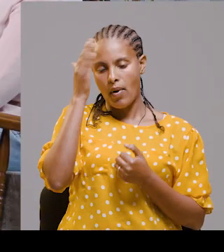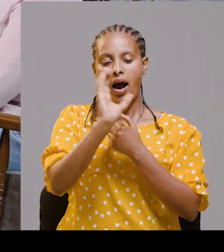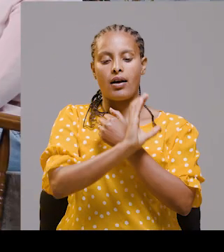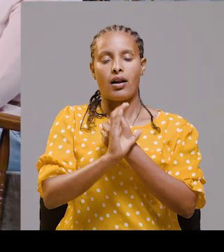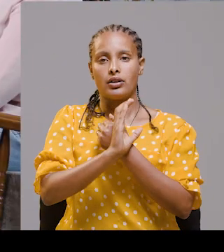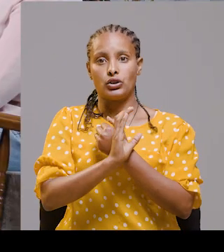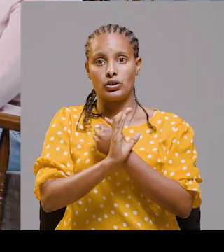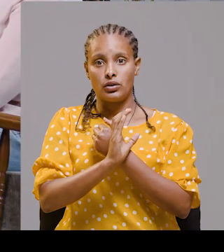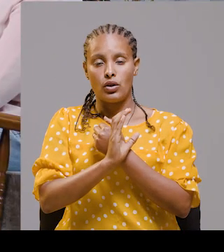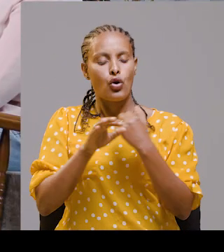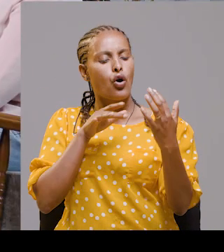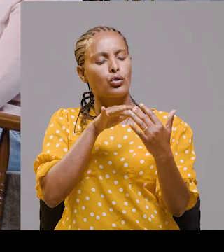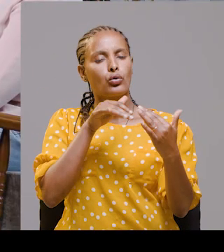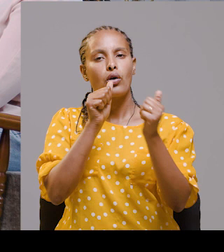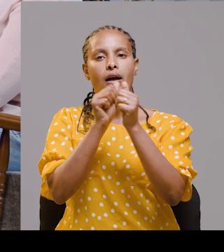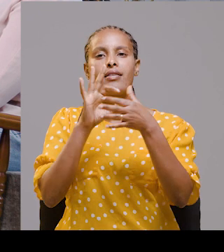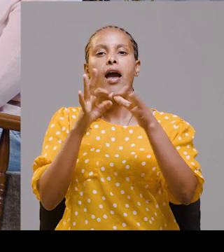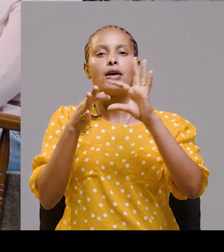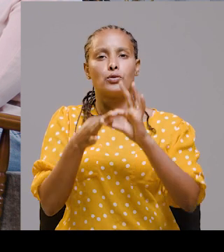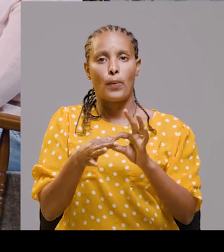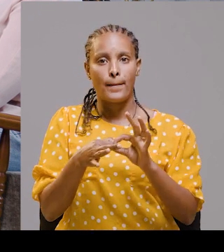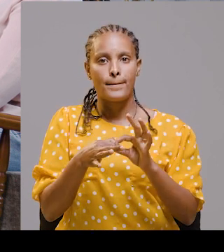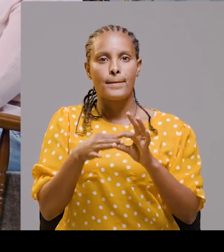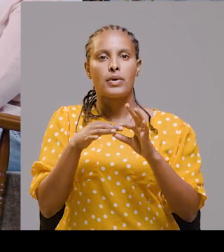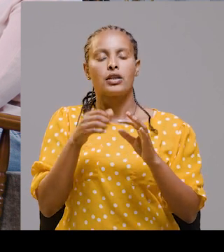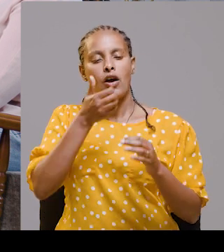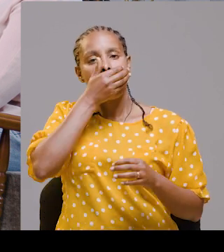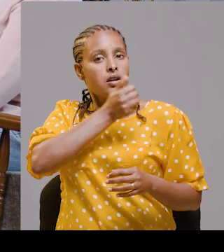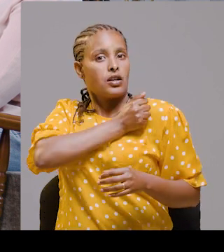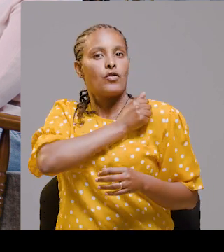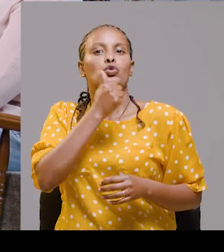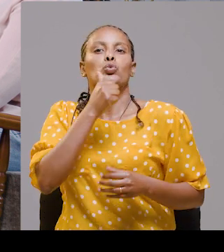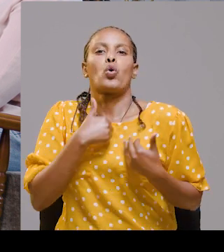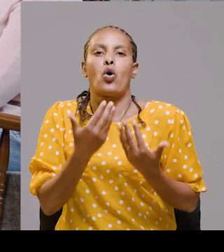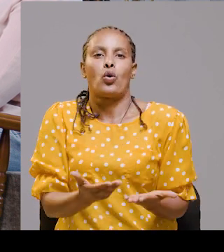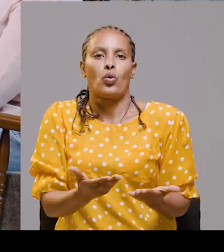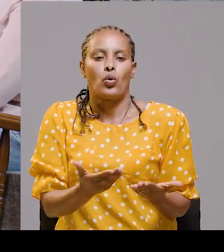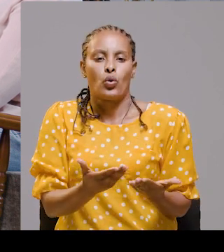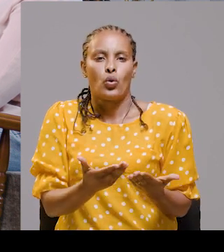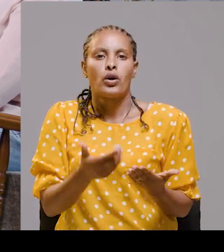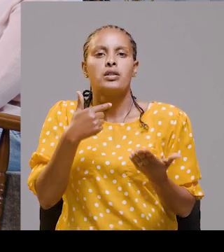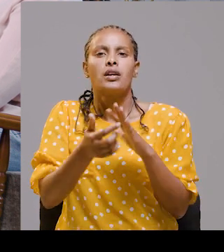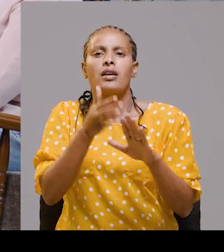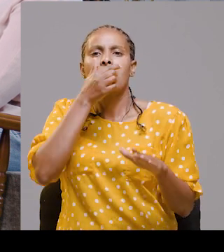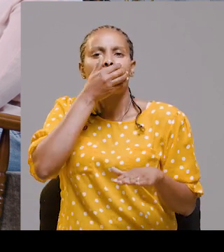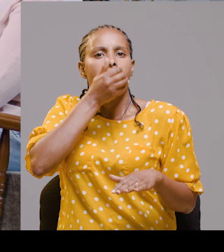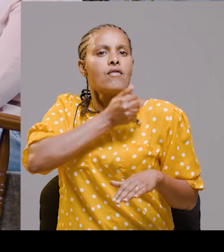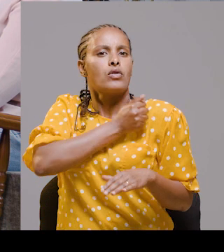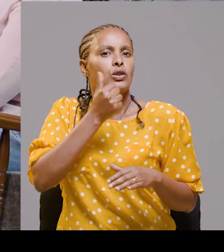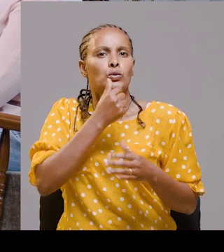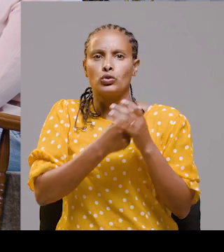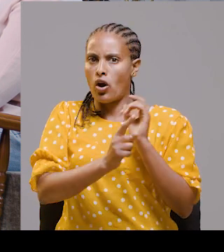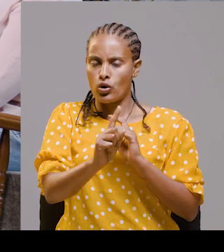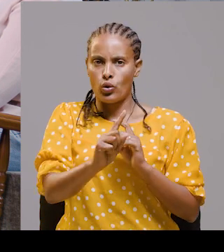በሀገራችን በተለይ በጦርነቱ ጋር ተያይዘ የተደፈሩ ሴቶች አሉ። እነዚህ የተደፈሩ ሴቶች ብቻ ሳይሆን